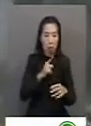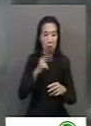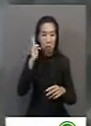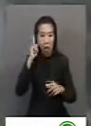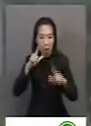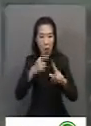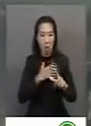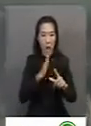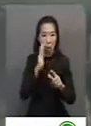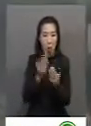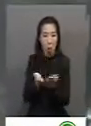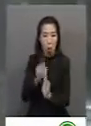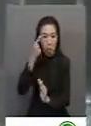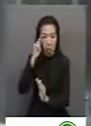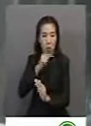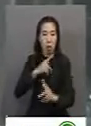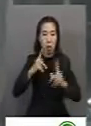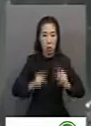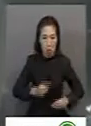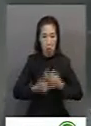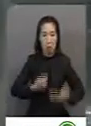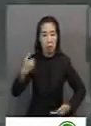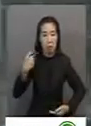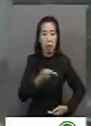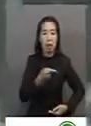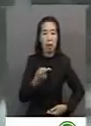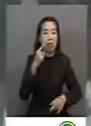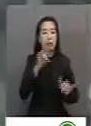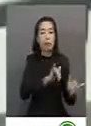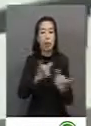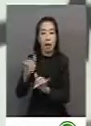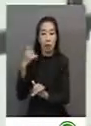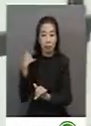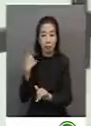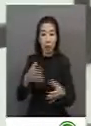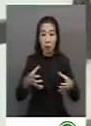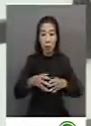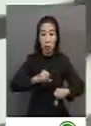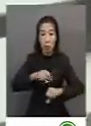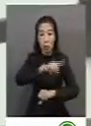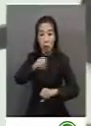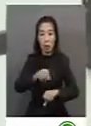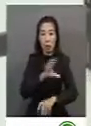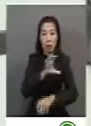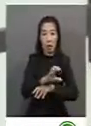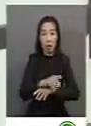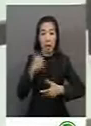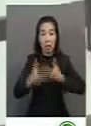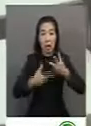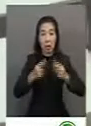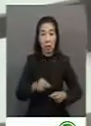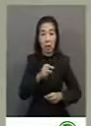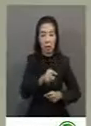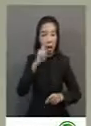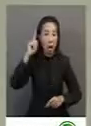วเพราะว่าทางครอบครัวไม่ทราบว่ามาค้าประเวณีจากข้อมูลที่ได้รับจากกลุ่มเด็กสาวที่ถูกบังคับค้าประเวณียืนยันนะคะว่